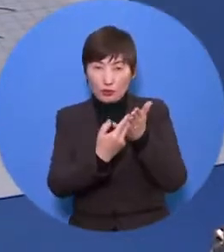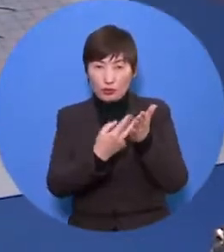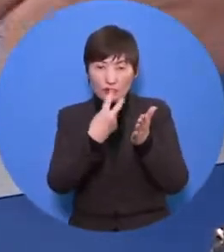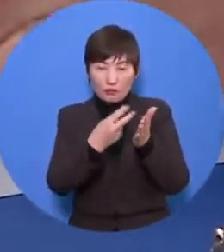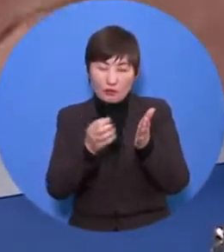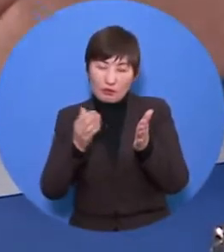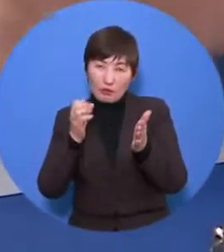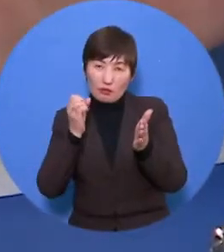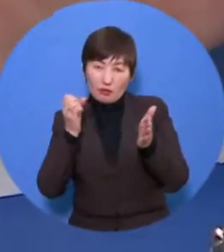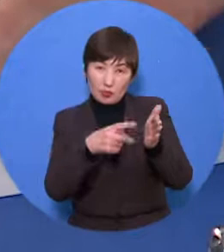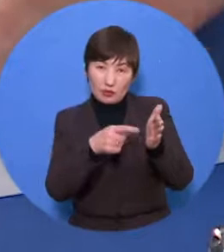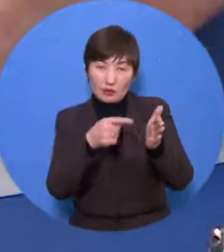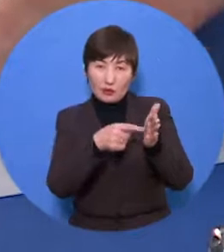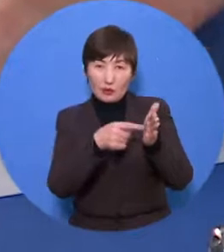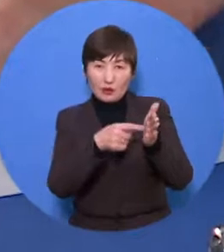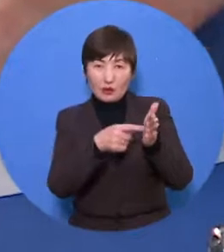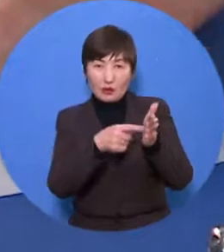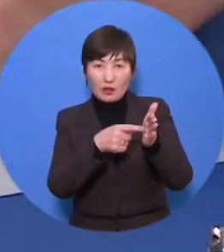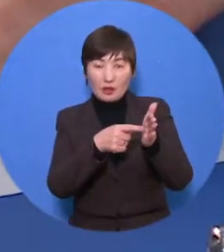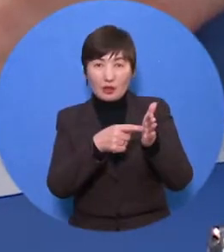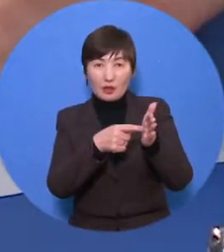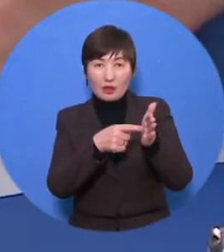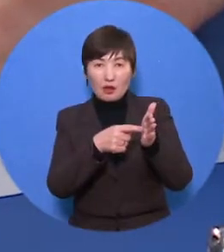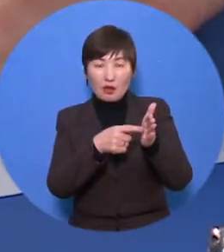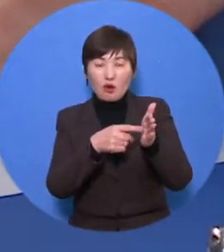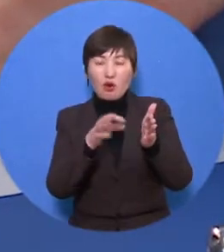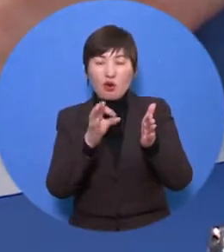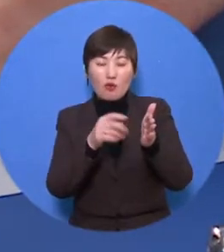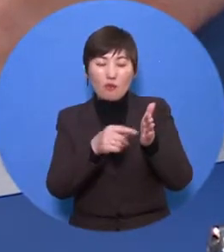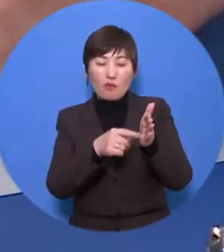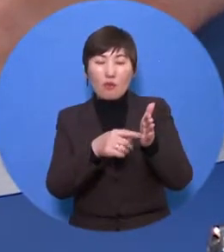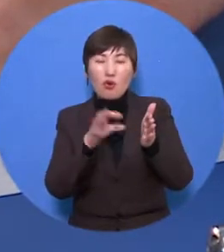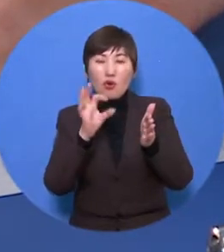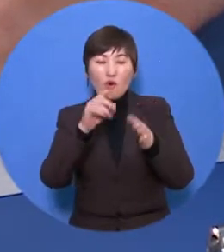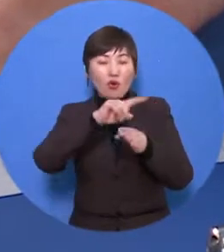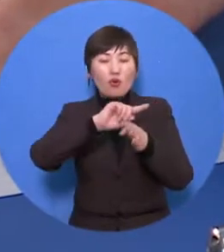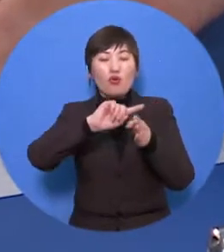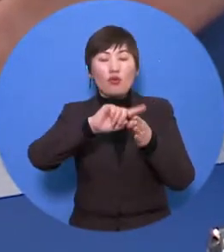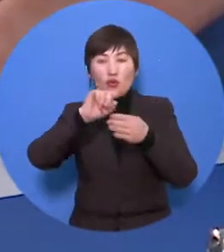толины тусгалын цэг дээр өнцөг хэмжигчийнхэн төвийн цэгийг байрлуулад.